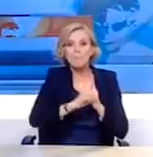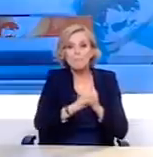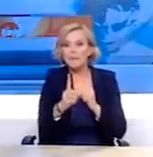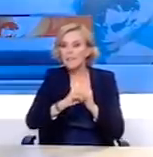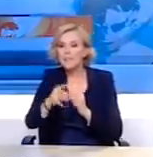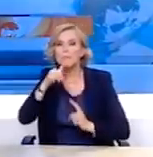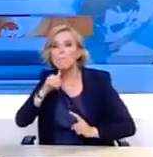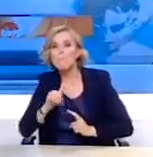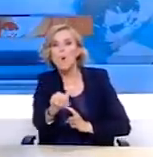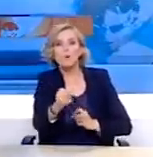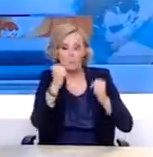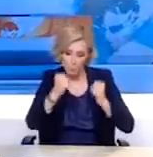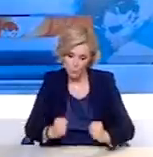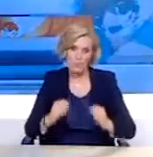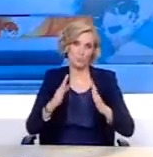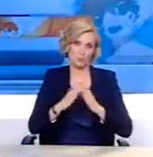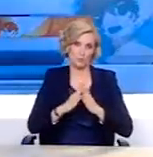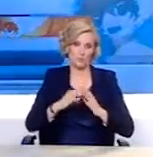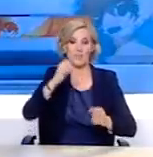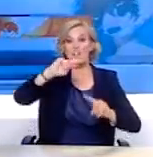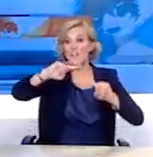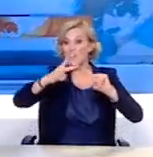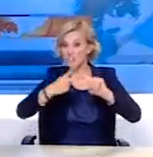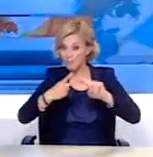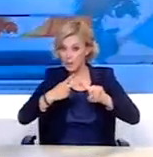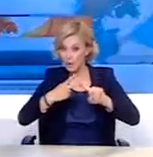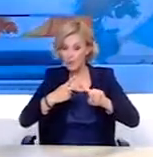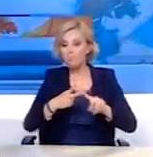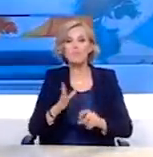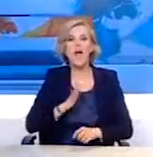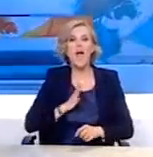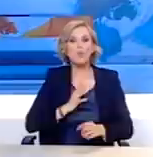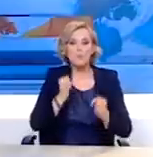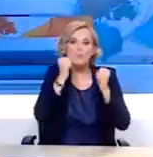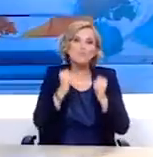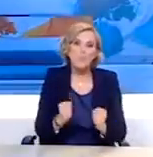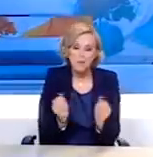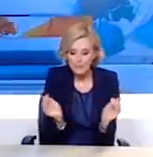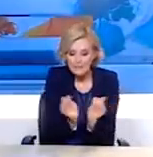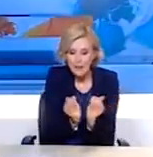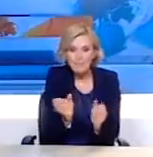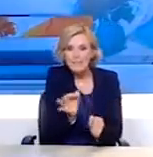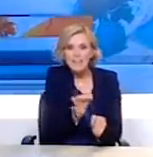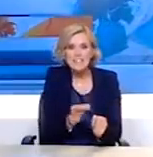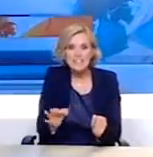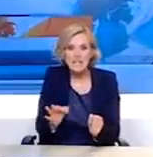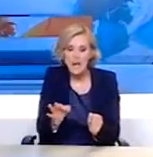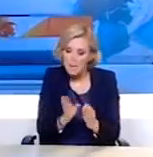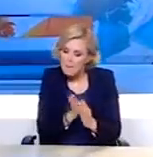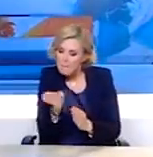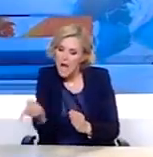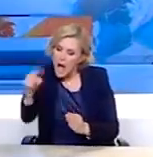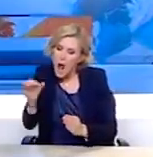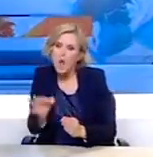το νησί κατοικίας τους και β. Των κατοίκων των μικρών νησιών προς τα μεγαλύτερα εντός του ίδιου Δήμου και για λόγους